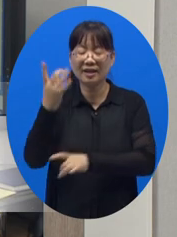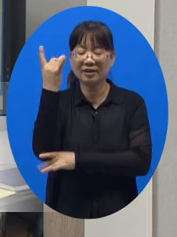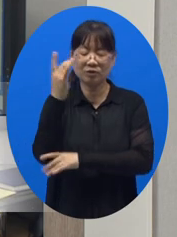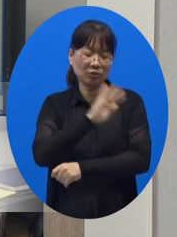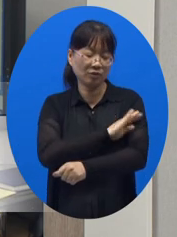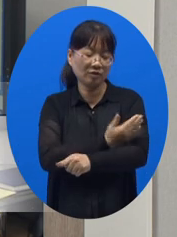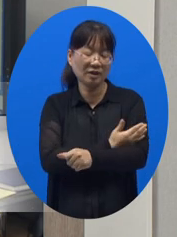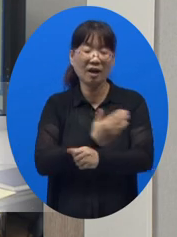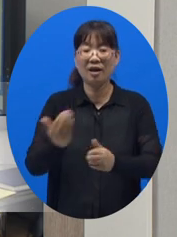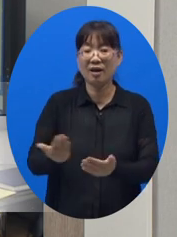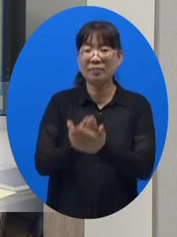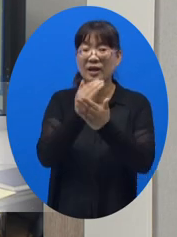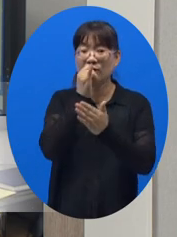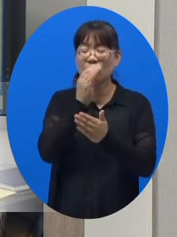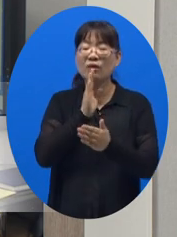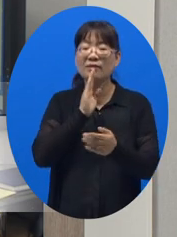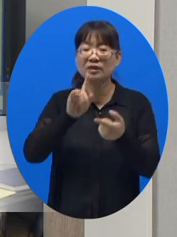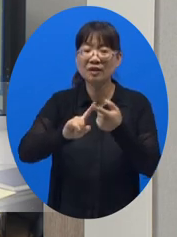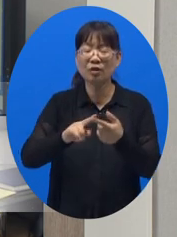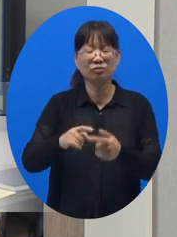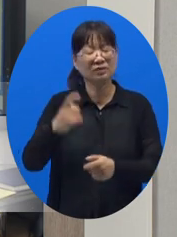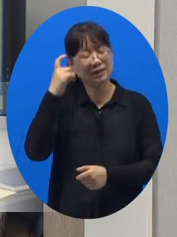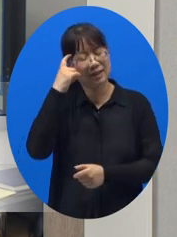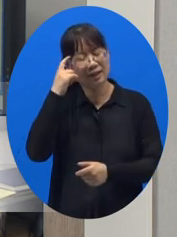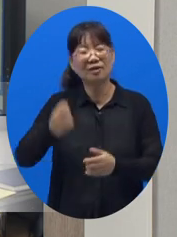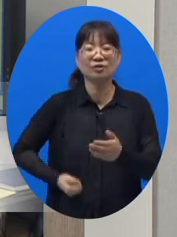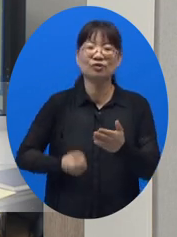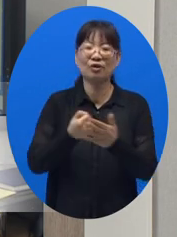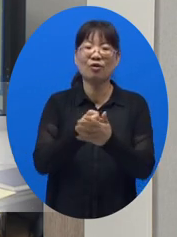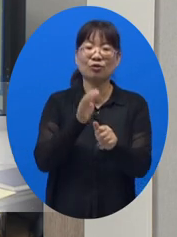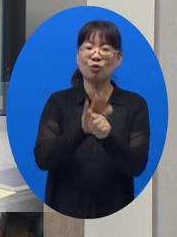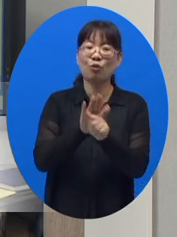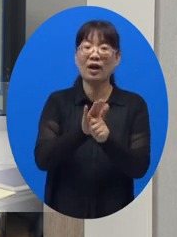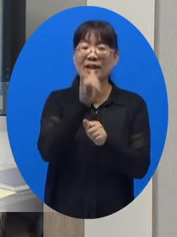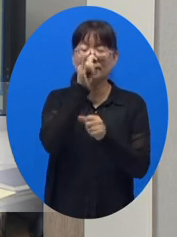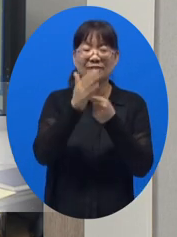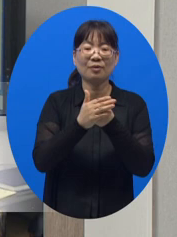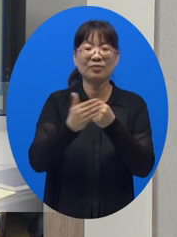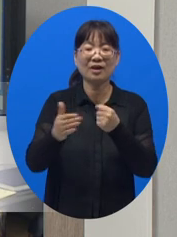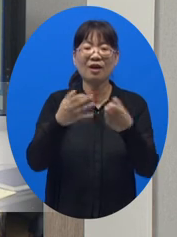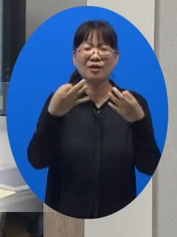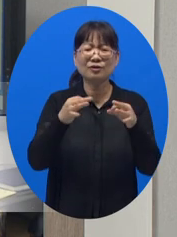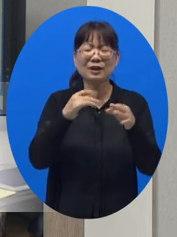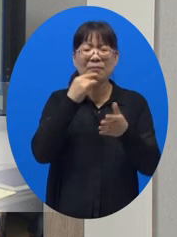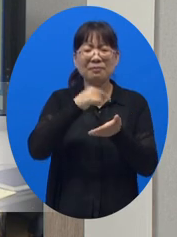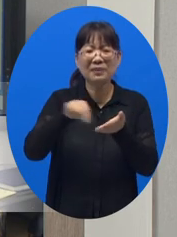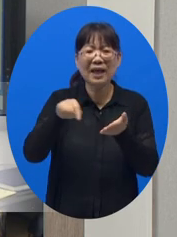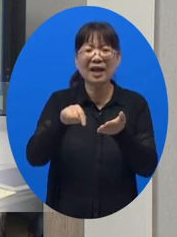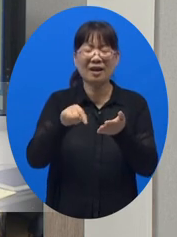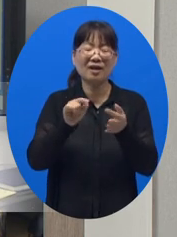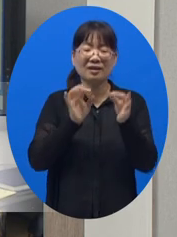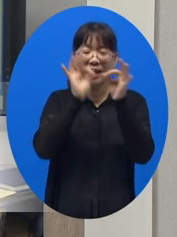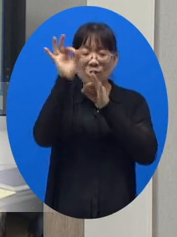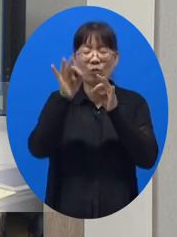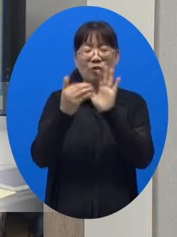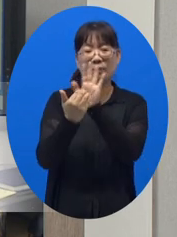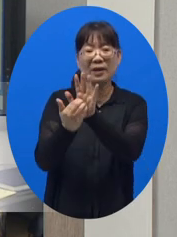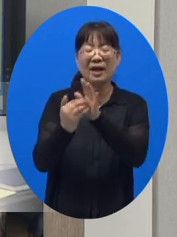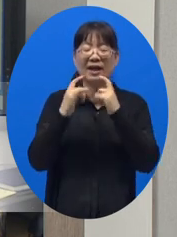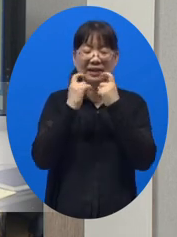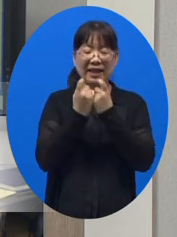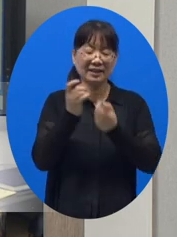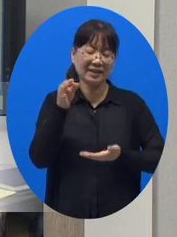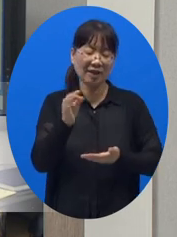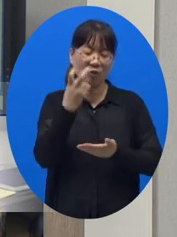기초 역량도 강화시키고 그런 합리적으로 의사결정을 또 할 수 있게 도와드려서 금융상호 피해도 예방시켜드리고